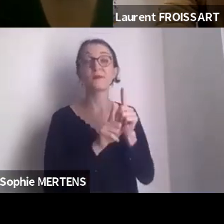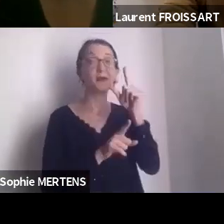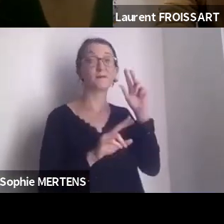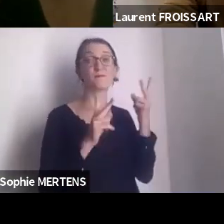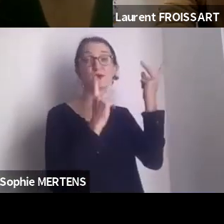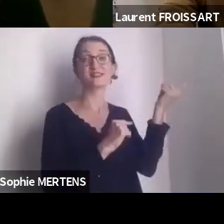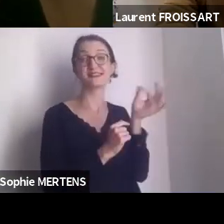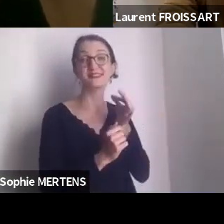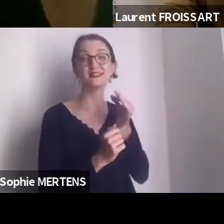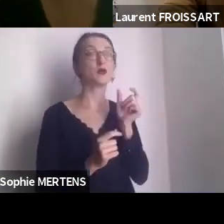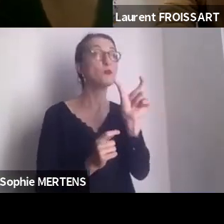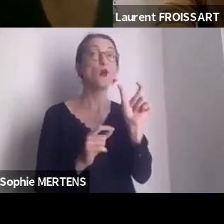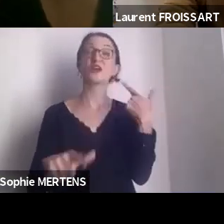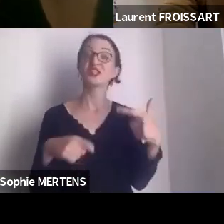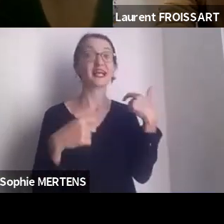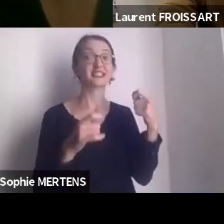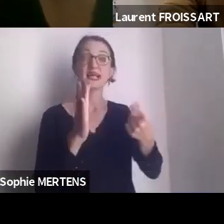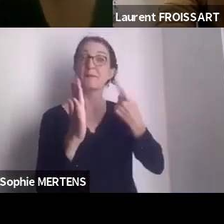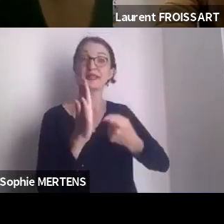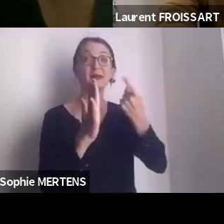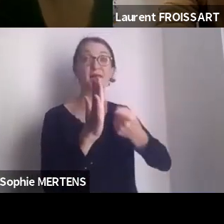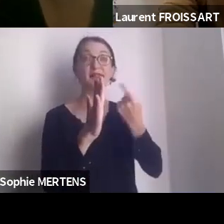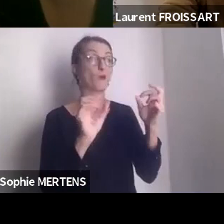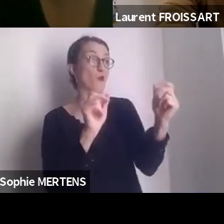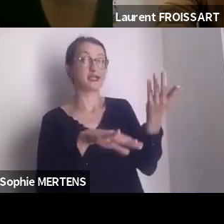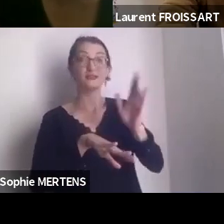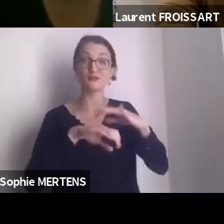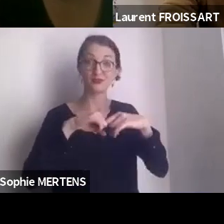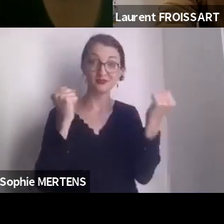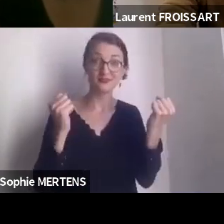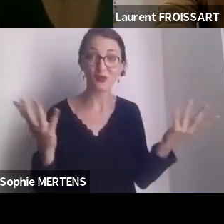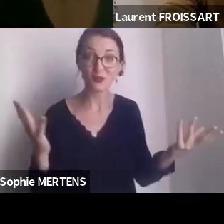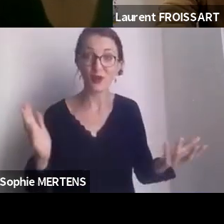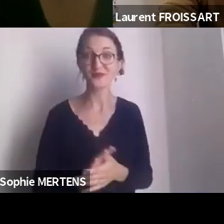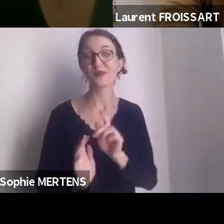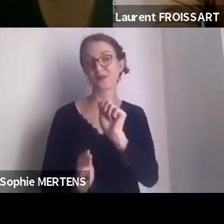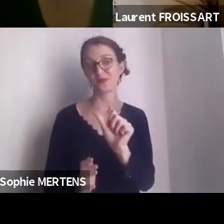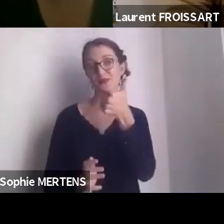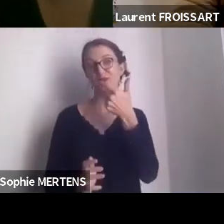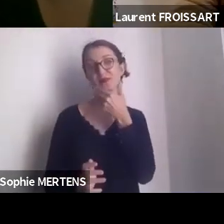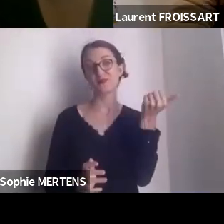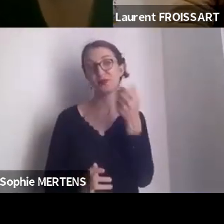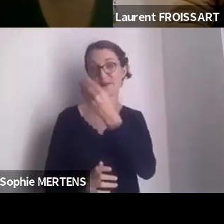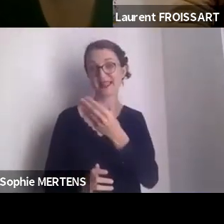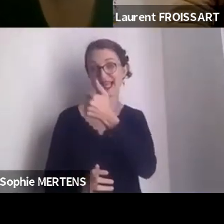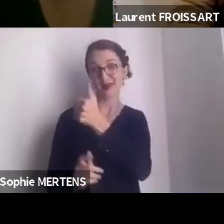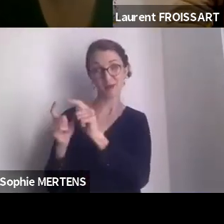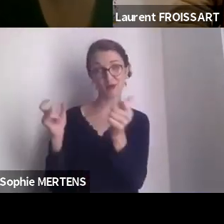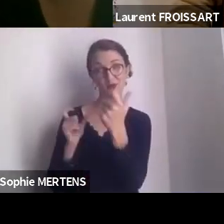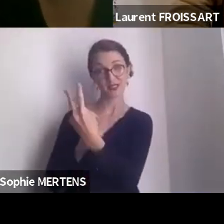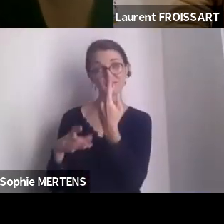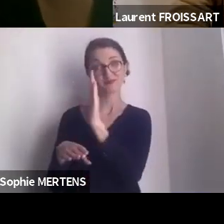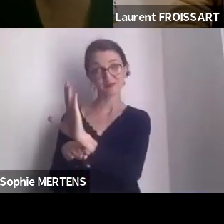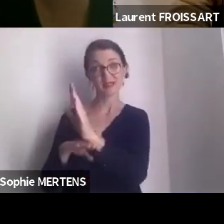c'est. Donc, je vais laisser Manaël, dans un premier temps, présenter Wimanity et ensuite Mathieu nous donner un éclairage sur